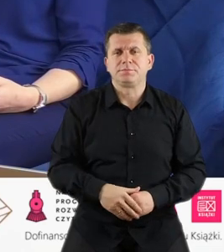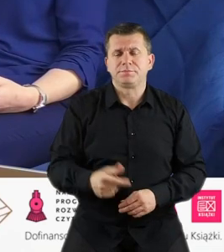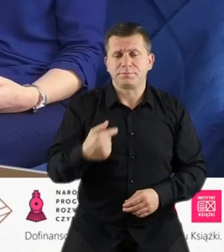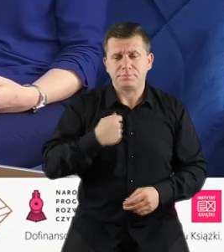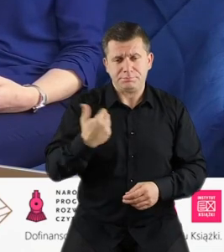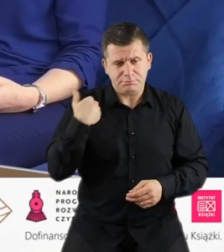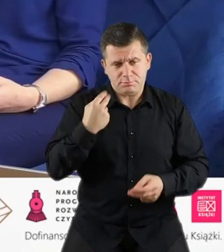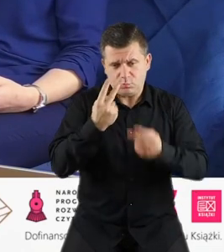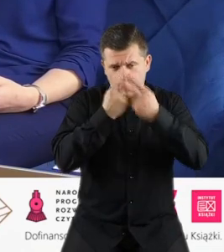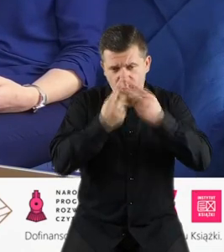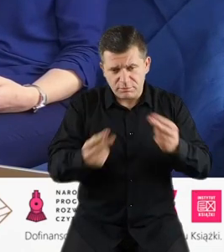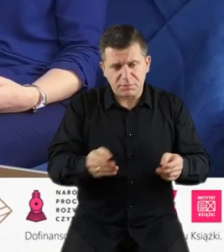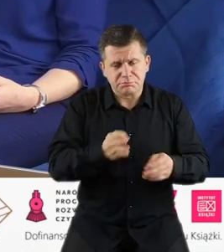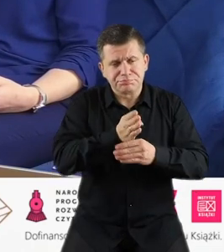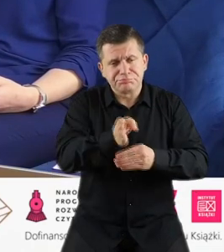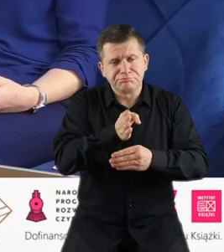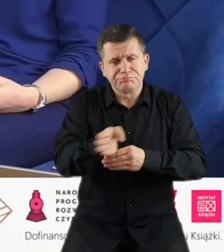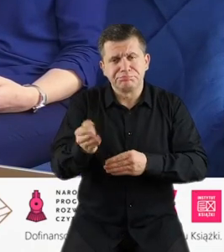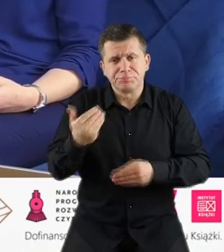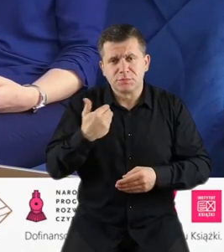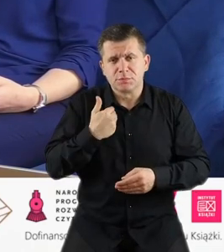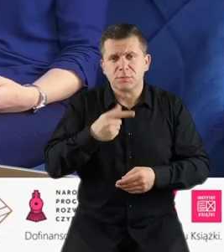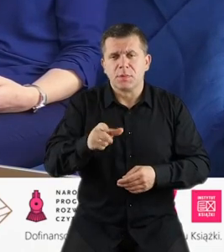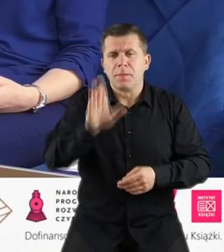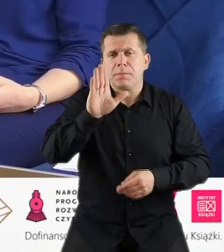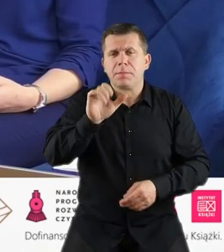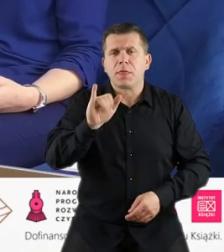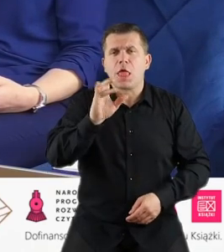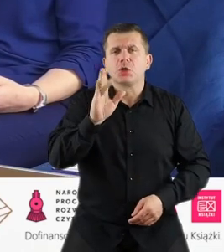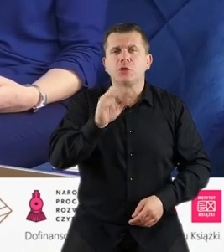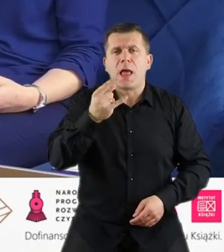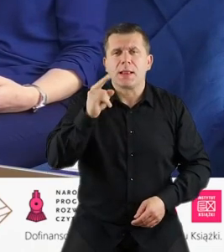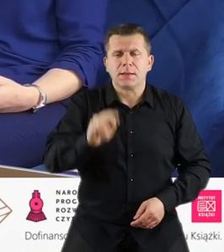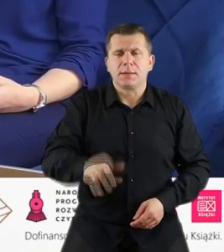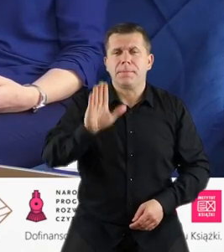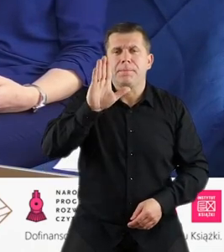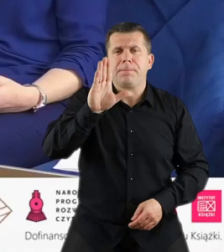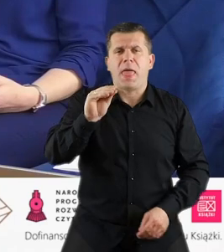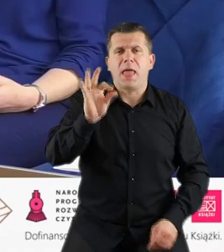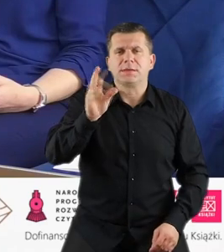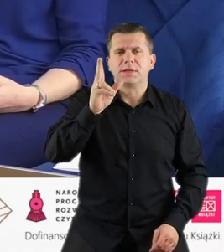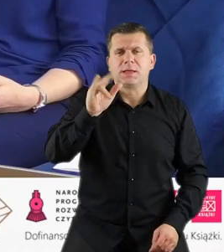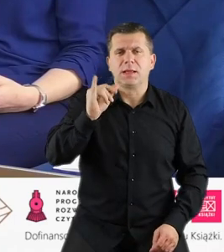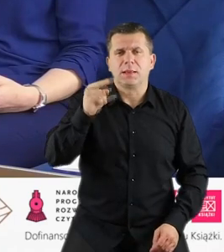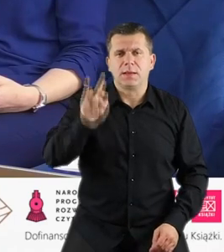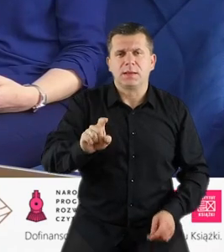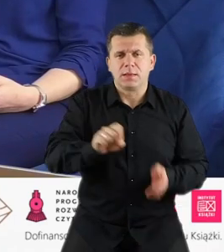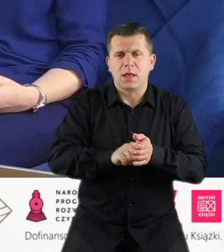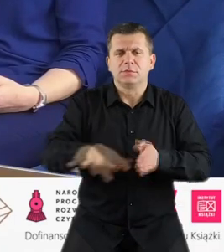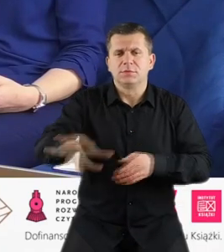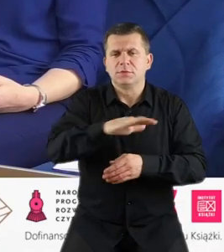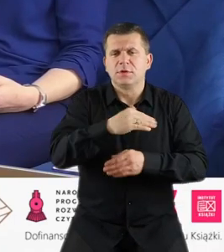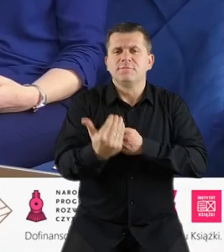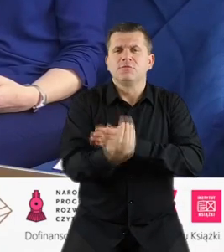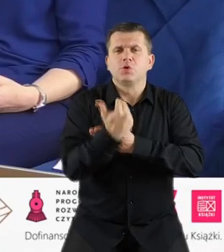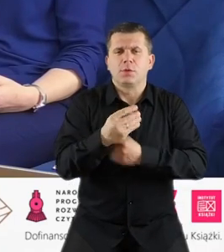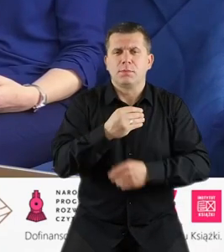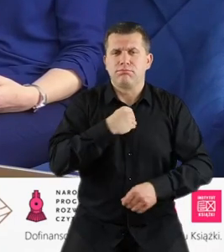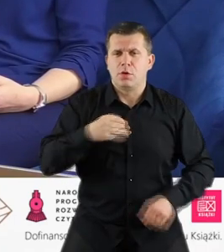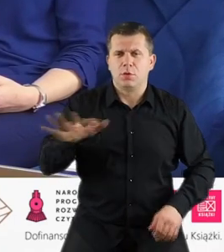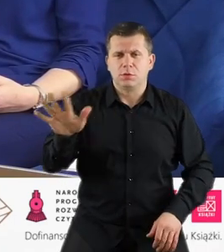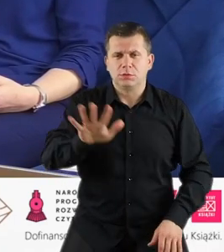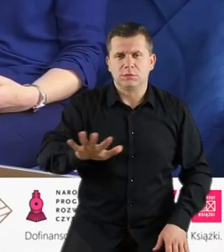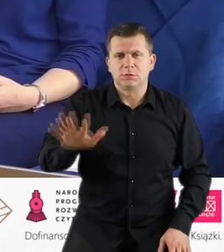które odwiedzałam w Bieszczadach i w ogóle w Beskidach, a także na wschodzie